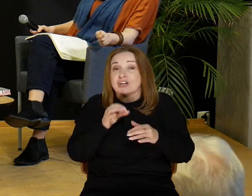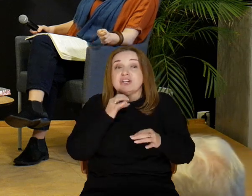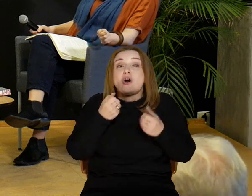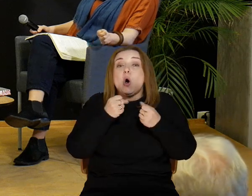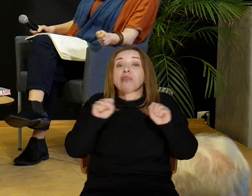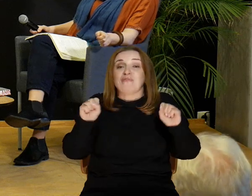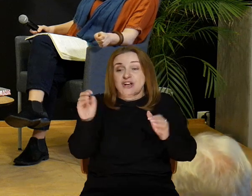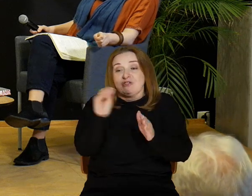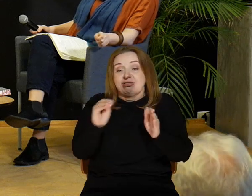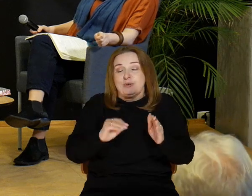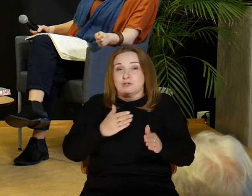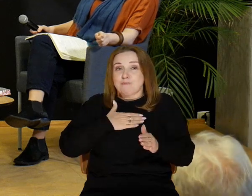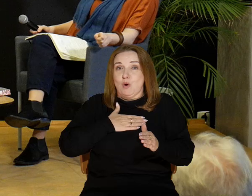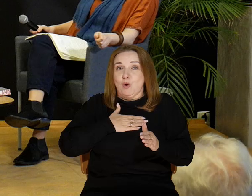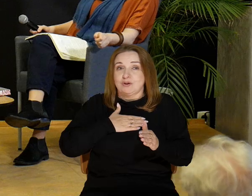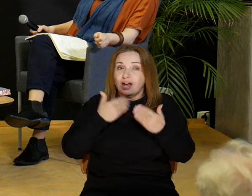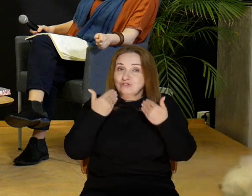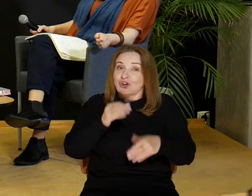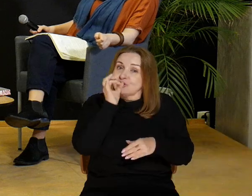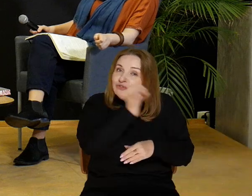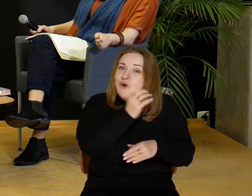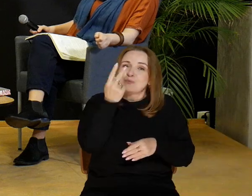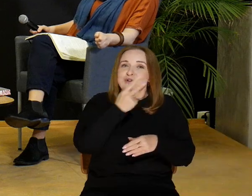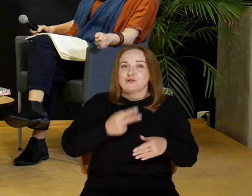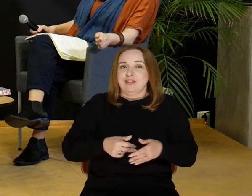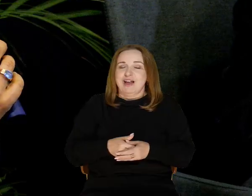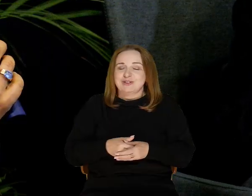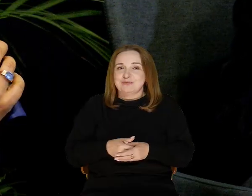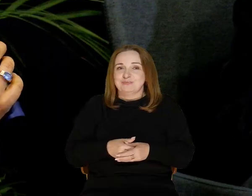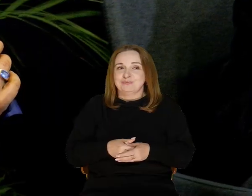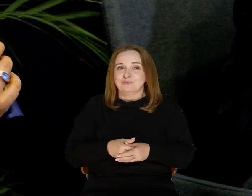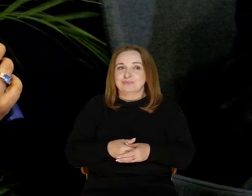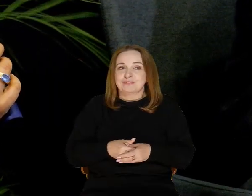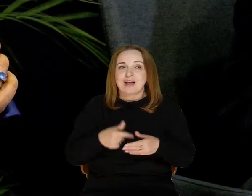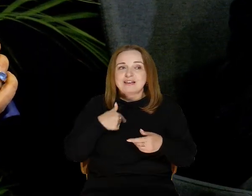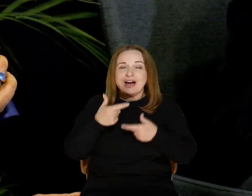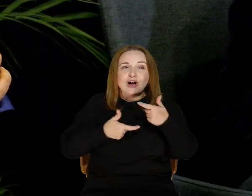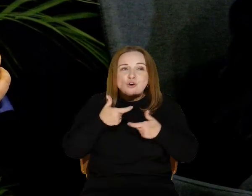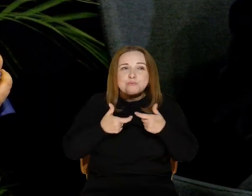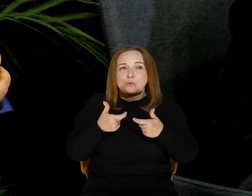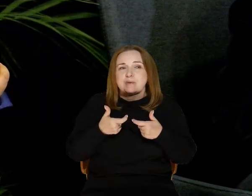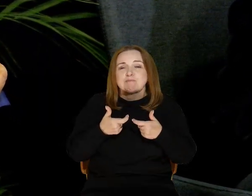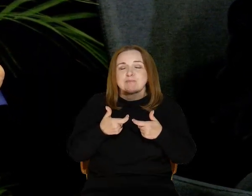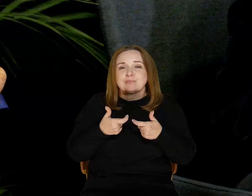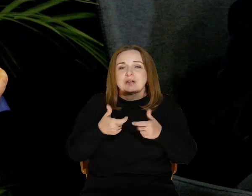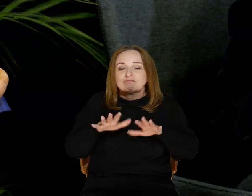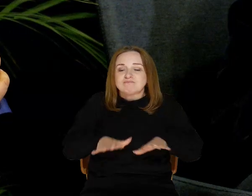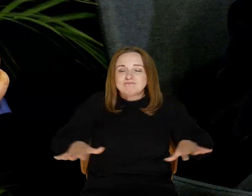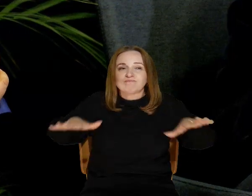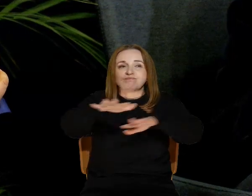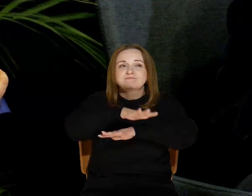śmielej, o może tak, bo ja po prostu jakby poruszałam się po takim